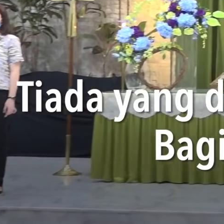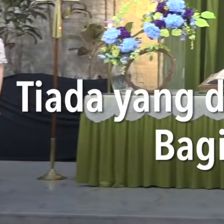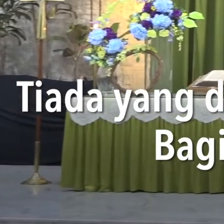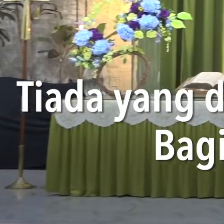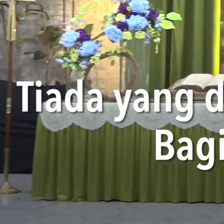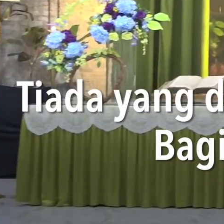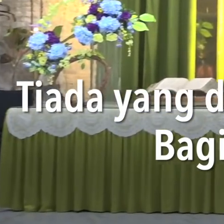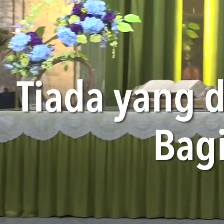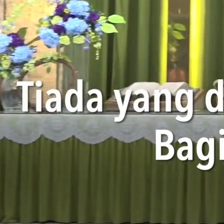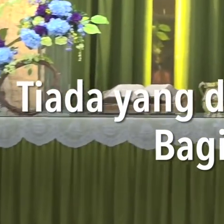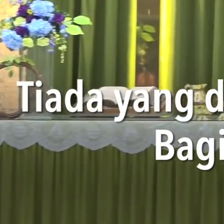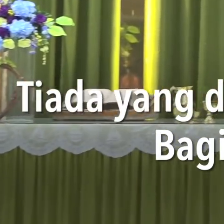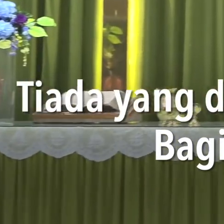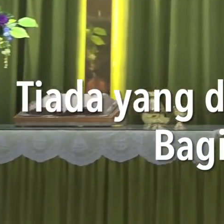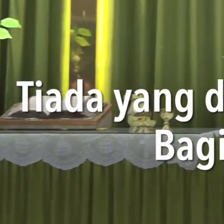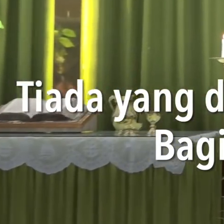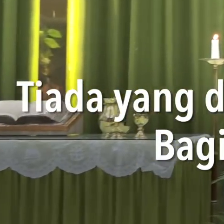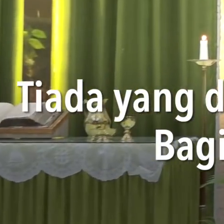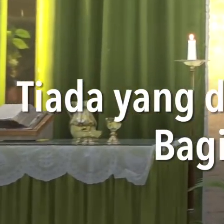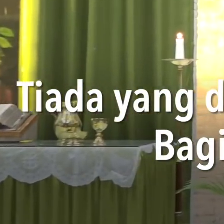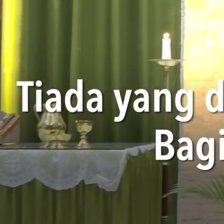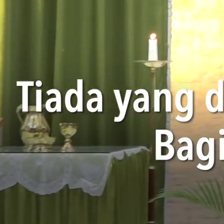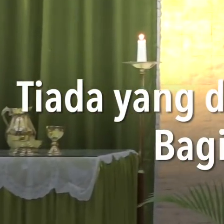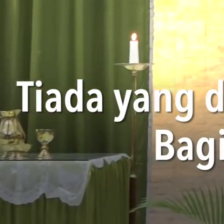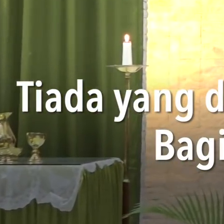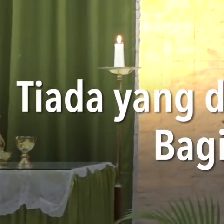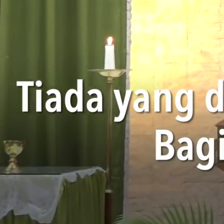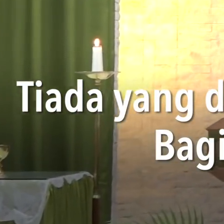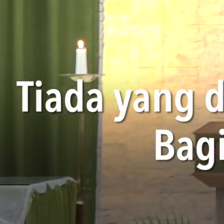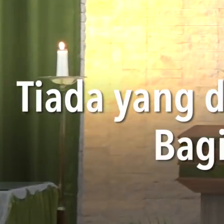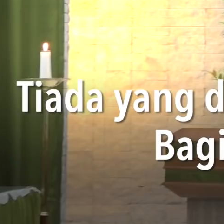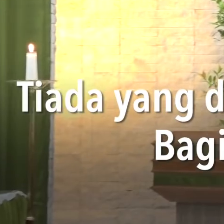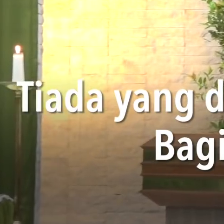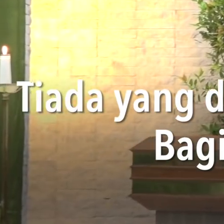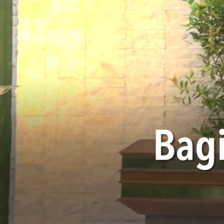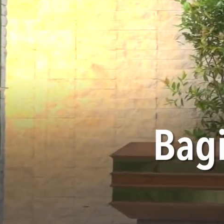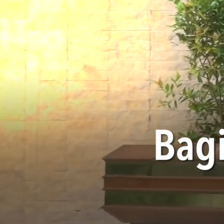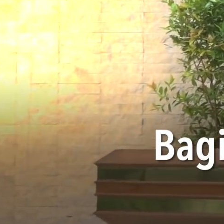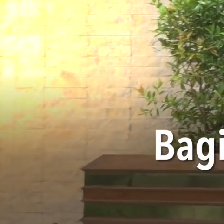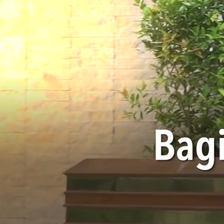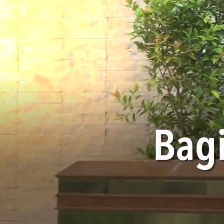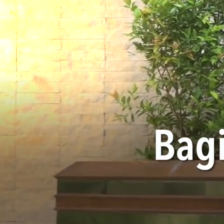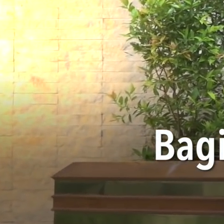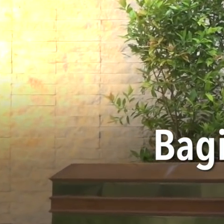Tuhan, bagi kami Engkau segalanya,